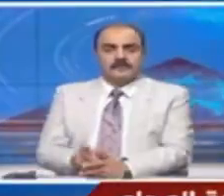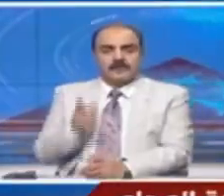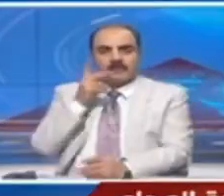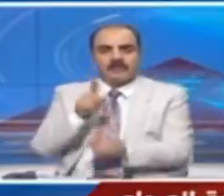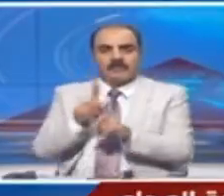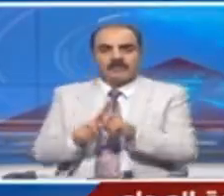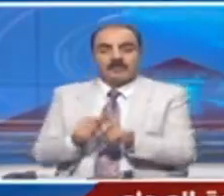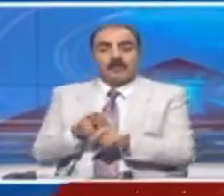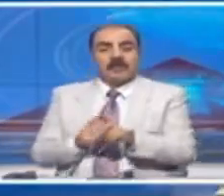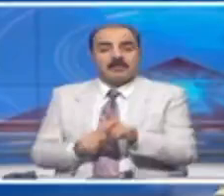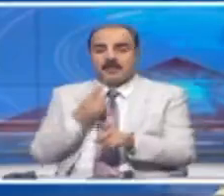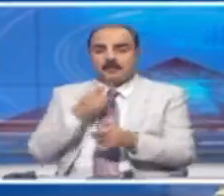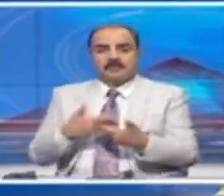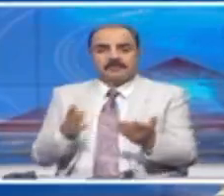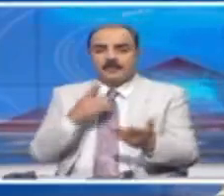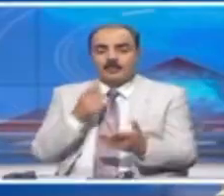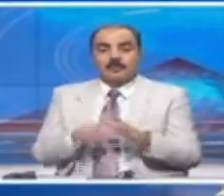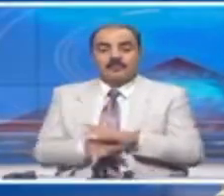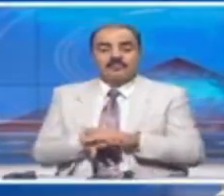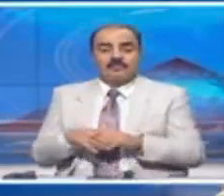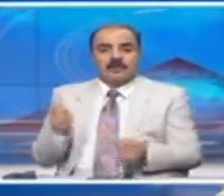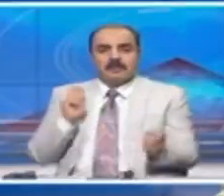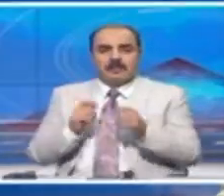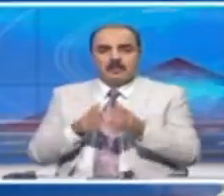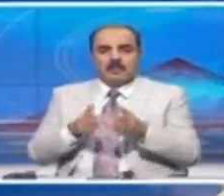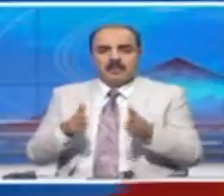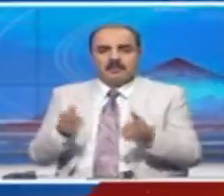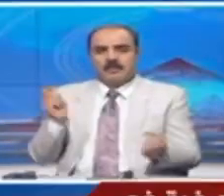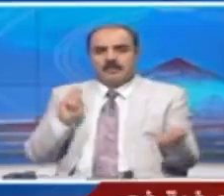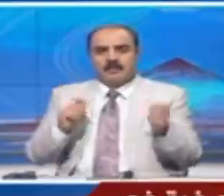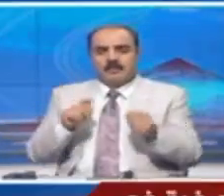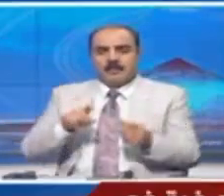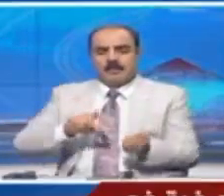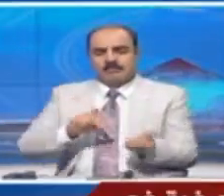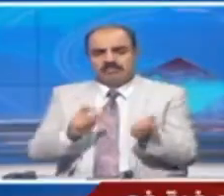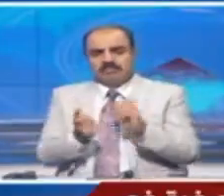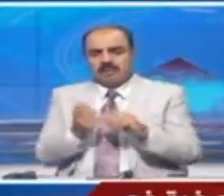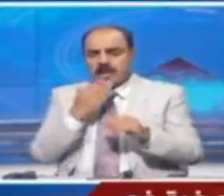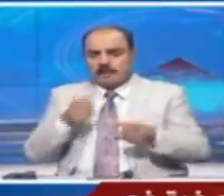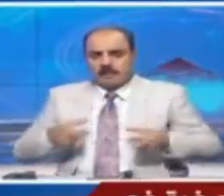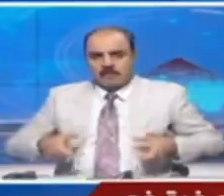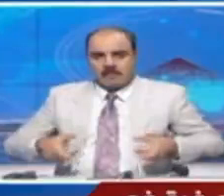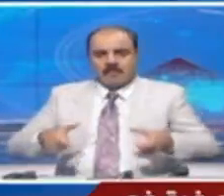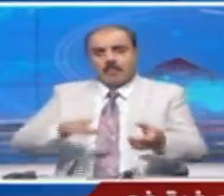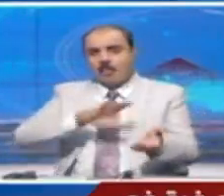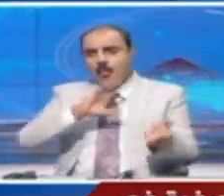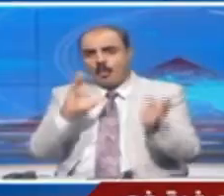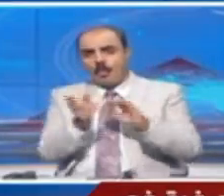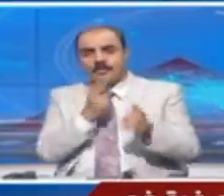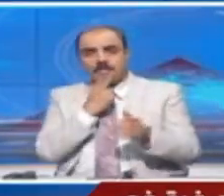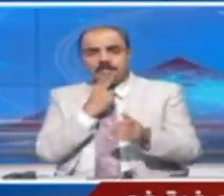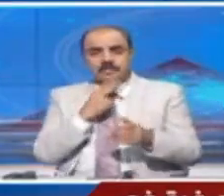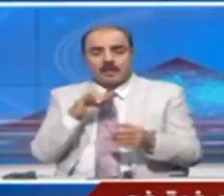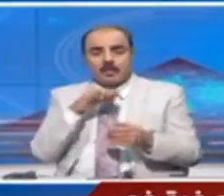وخلال مؤتمر صحفي أكد رئيس الوزراء الدكتور مصطفى مدبولي أن مشروع أعمال توسعة ورفع كفاءة معالجة مياه صرف صحي أبو